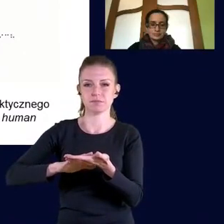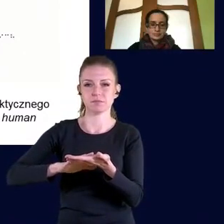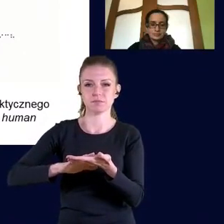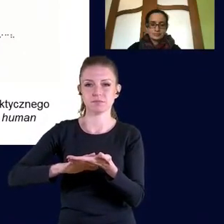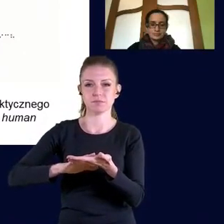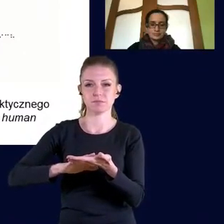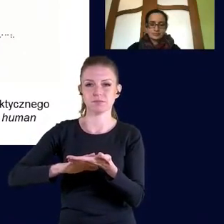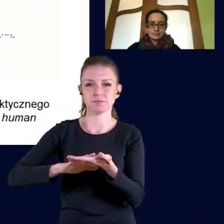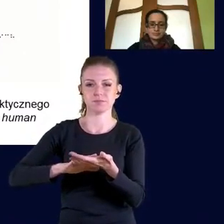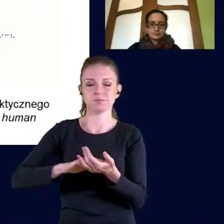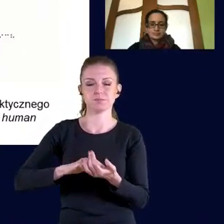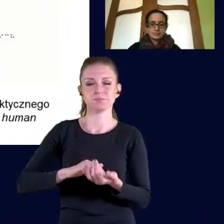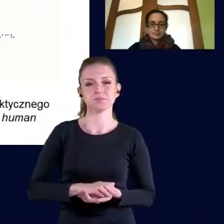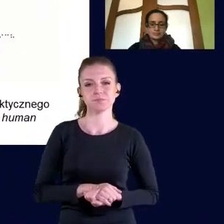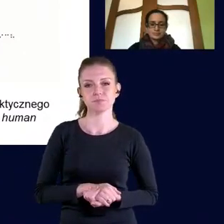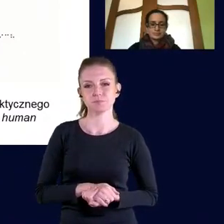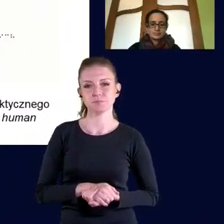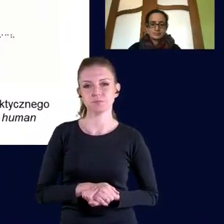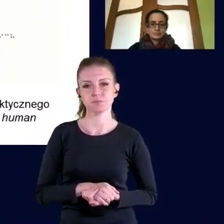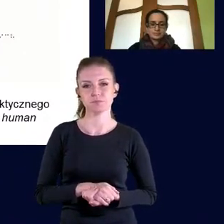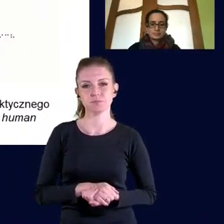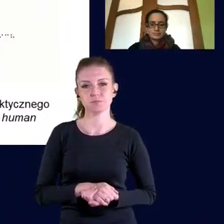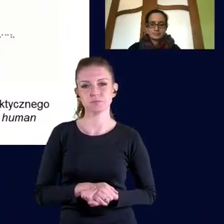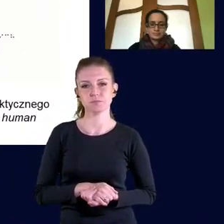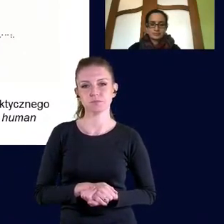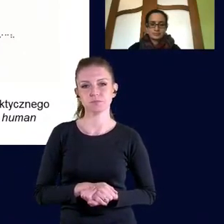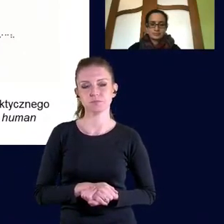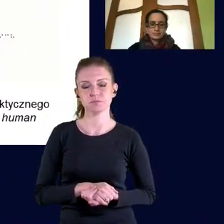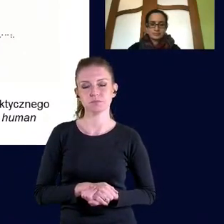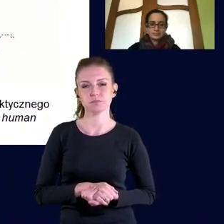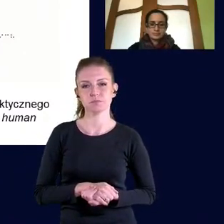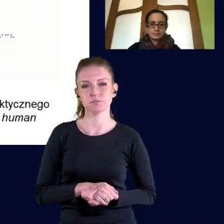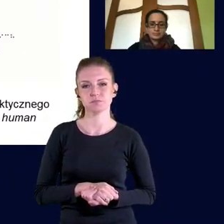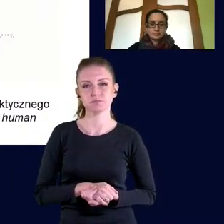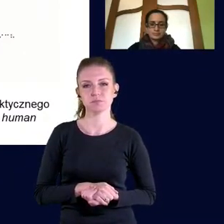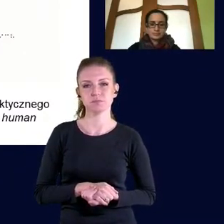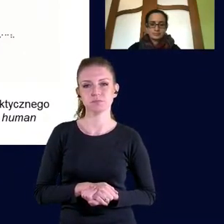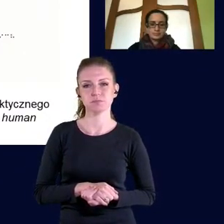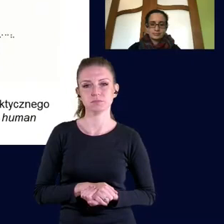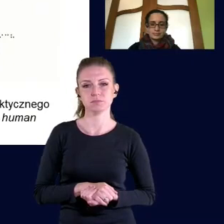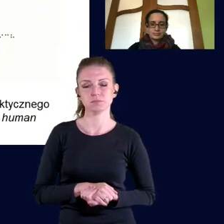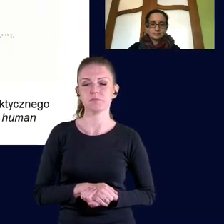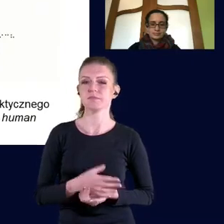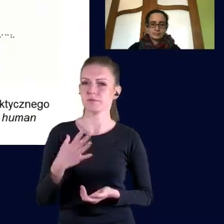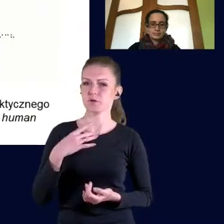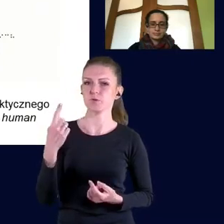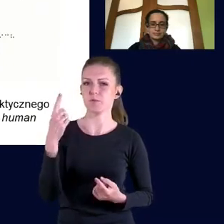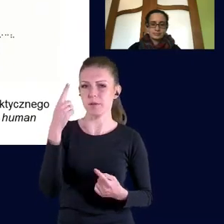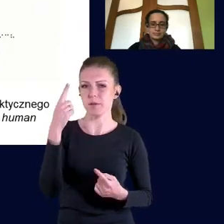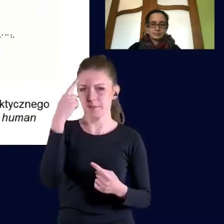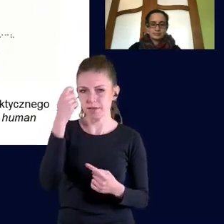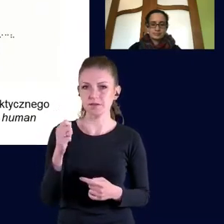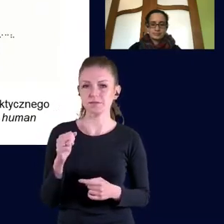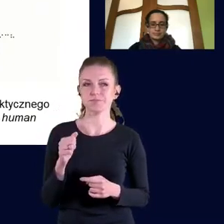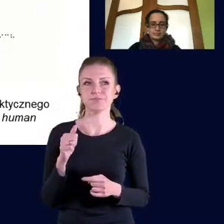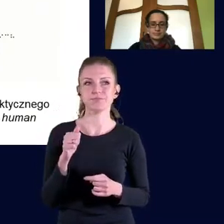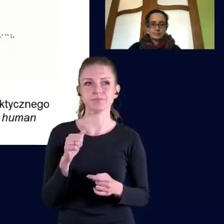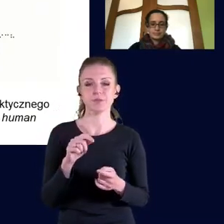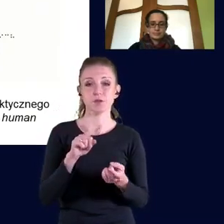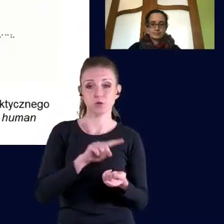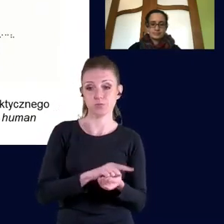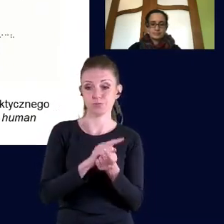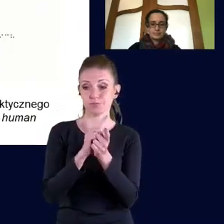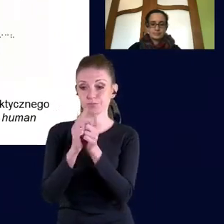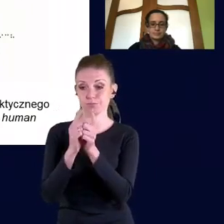zwrócić uwagę na to że żeby adaptację do jednej grafiki można